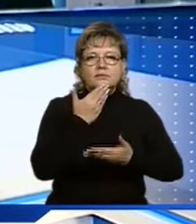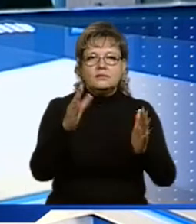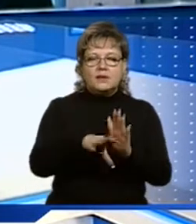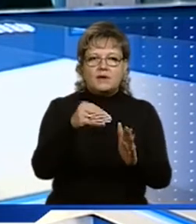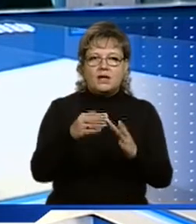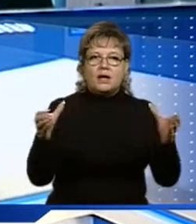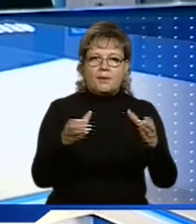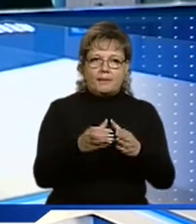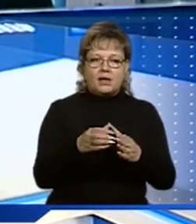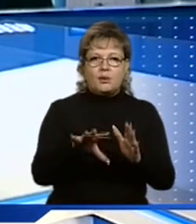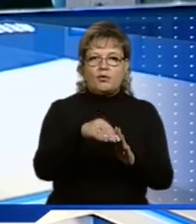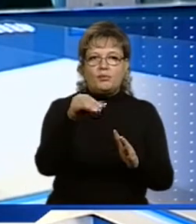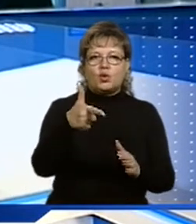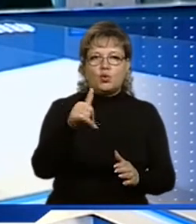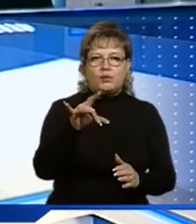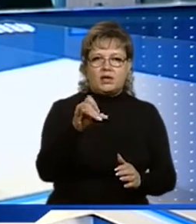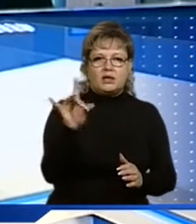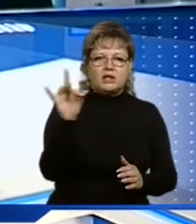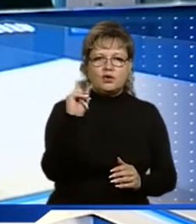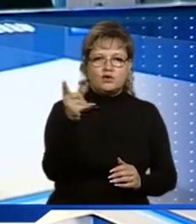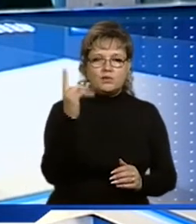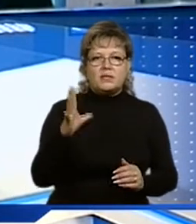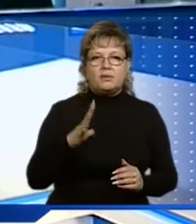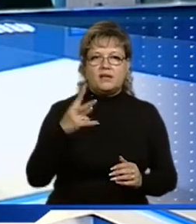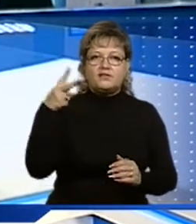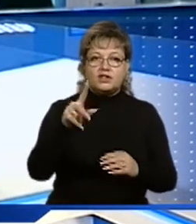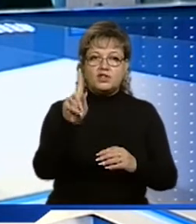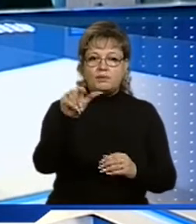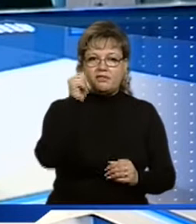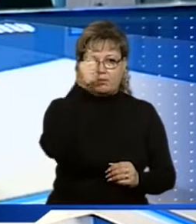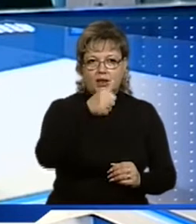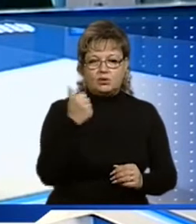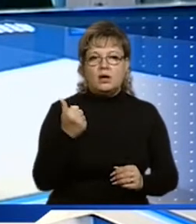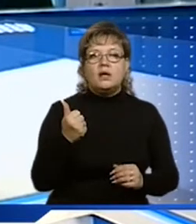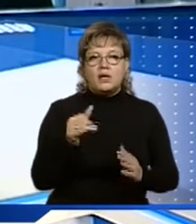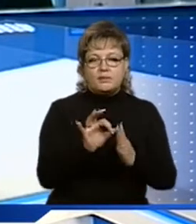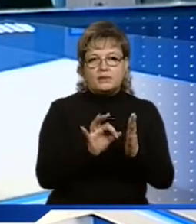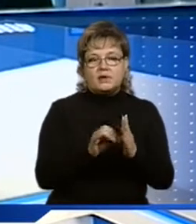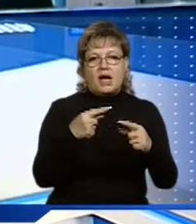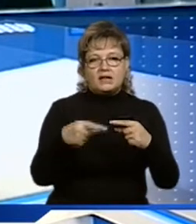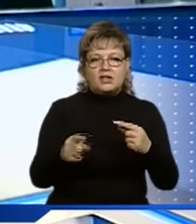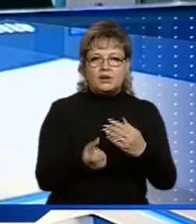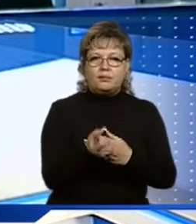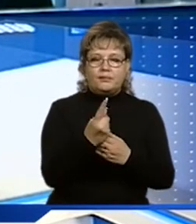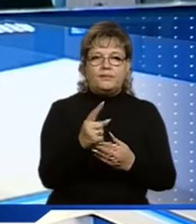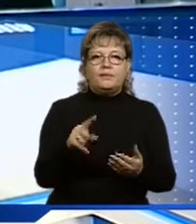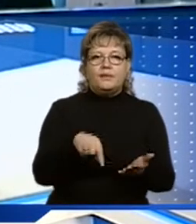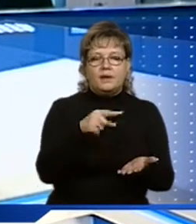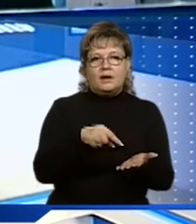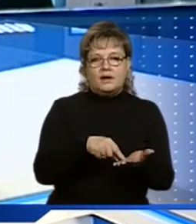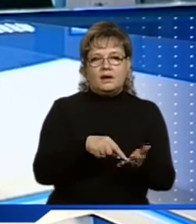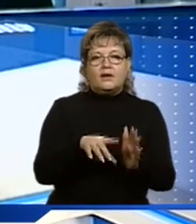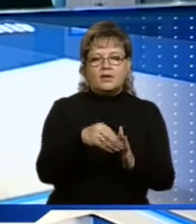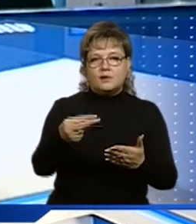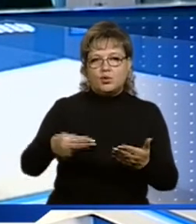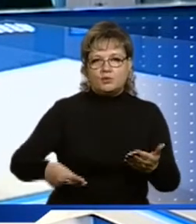Последняя избирательная кампания по выборам губернатора Ростовской области была в 2001 году. Принципиальным отличием стало появление муниципального фильтра